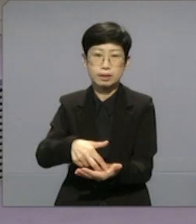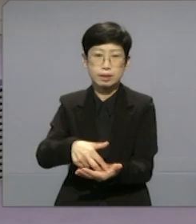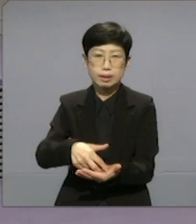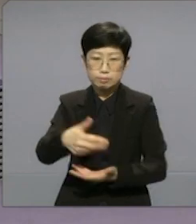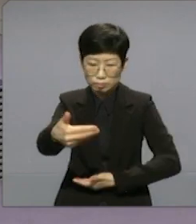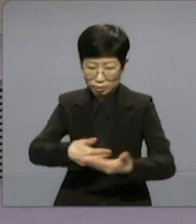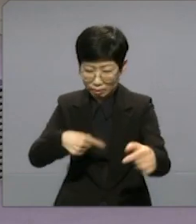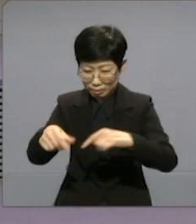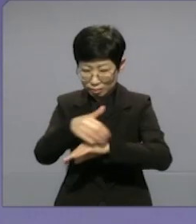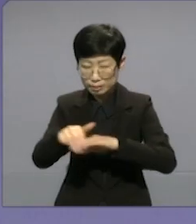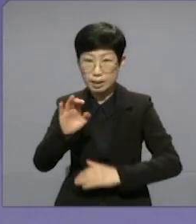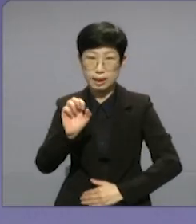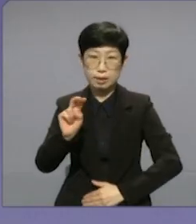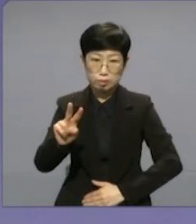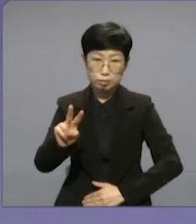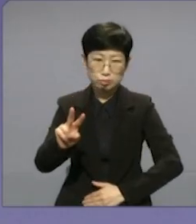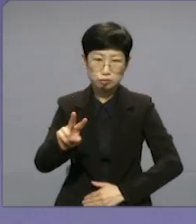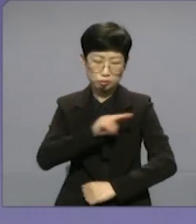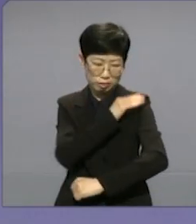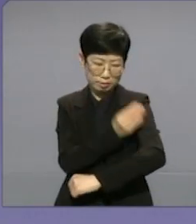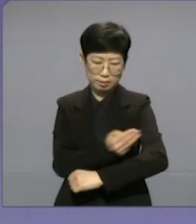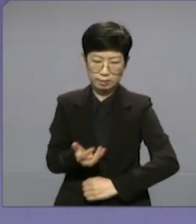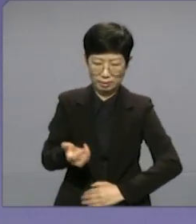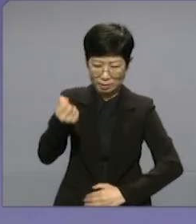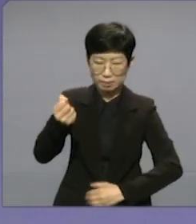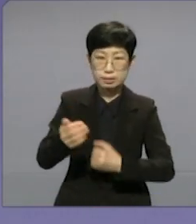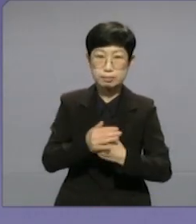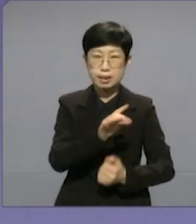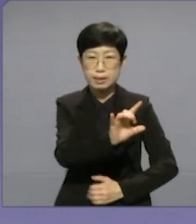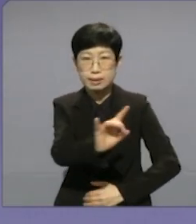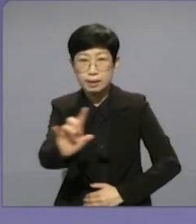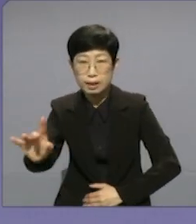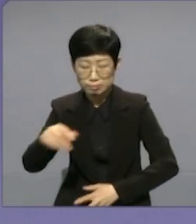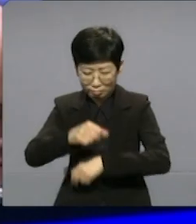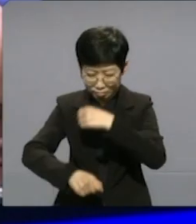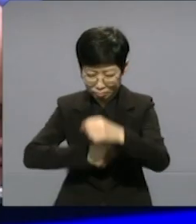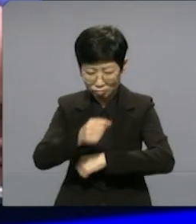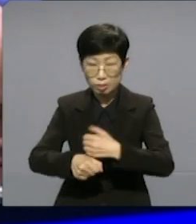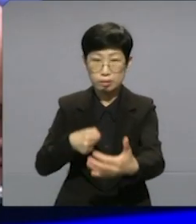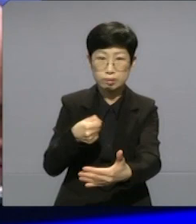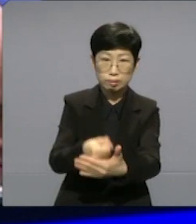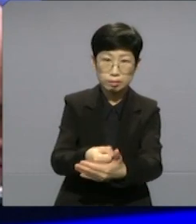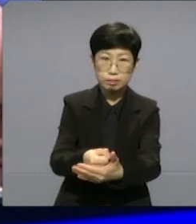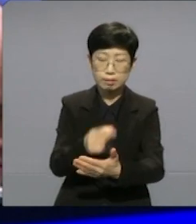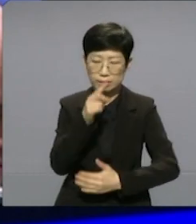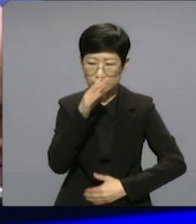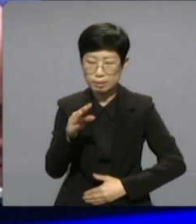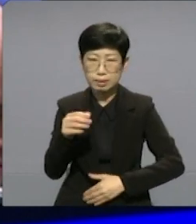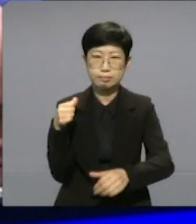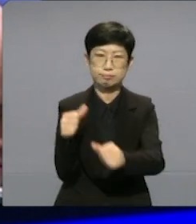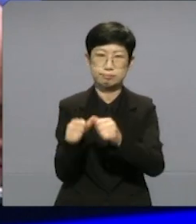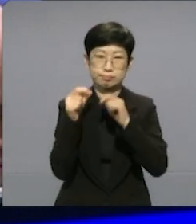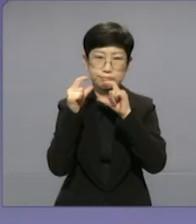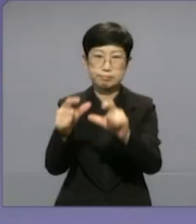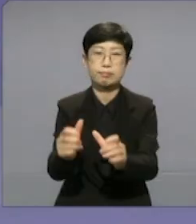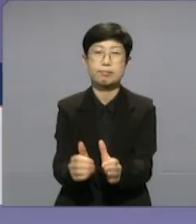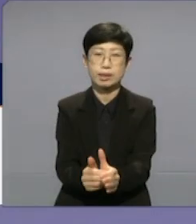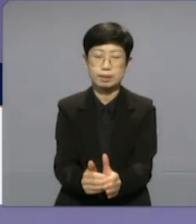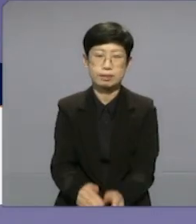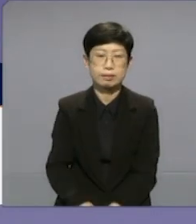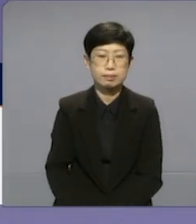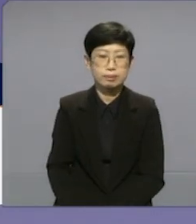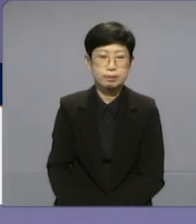무역정책은 이유에 독점 권한으로 개별 회원국의 일방적 조치를 용납할 수 없다고 경고합니다